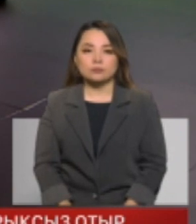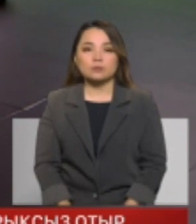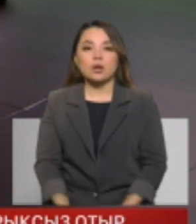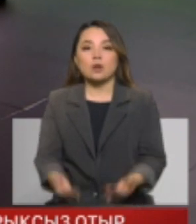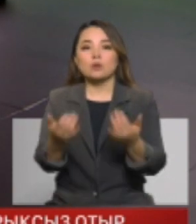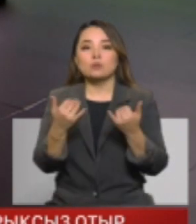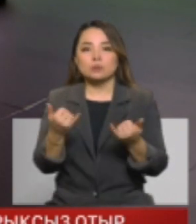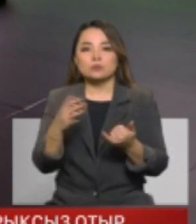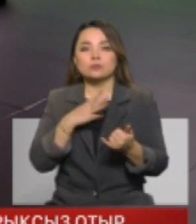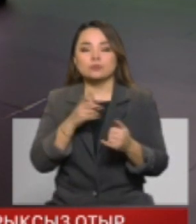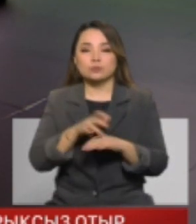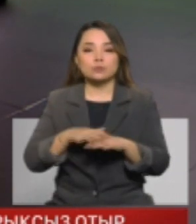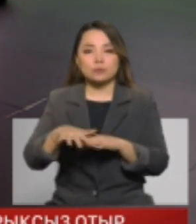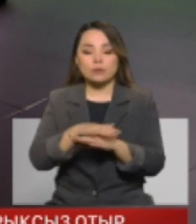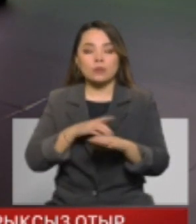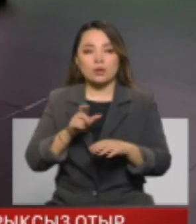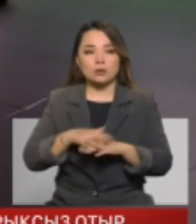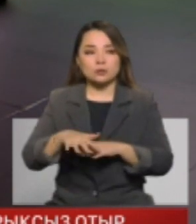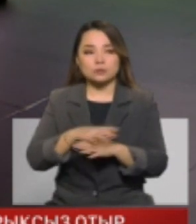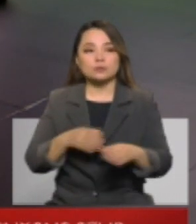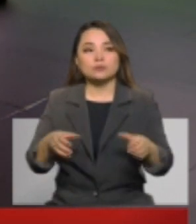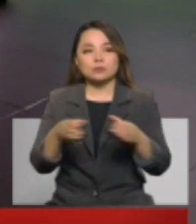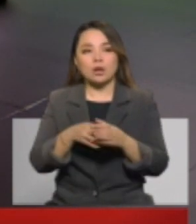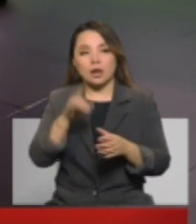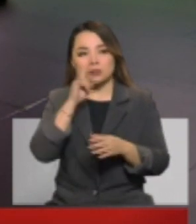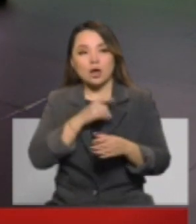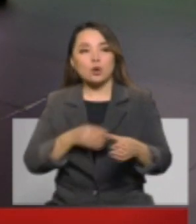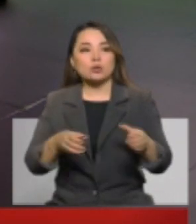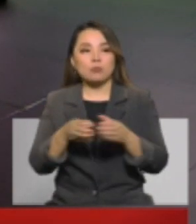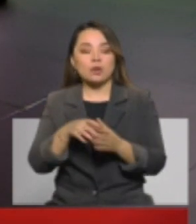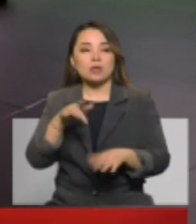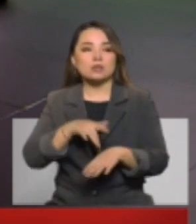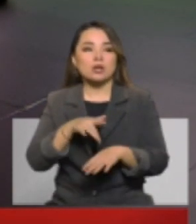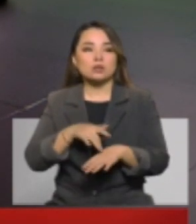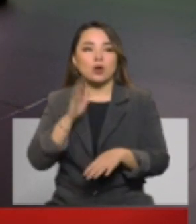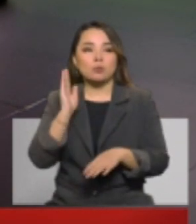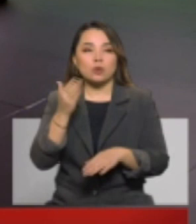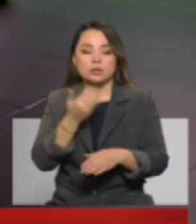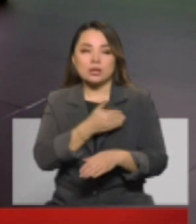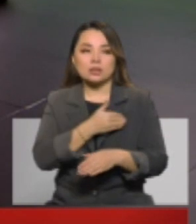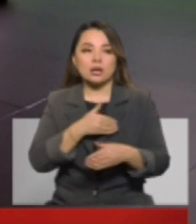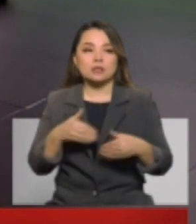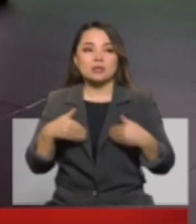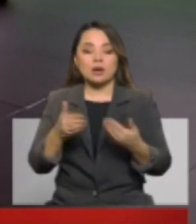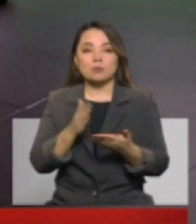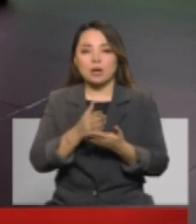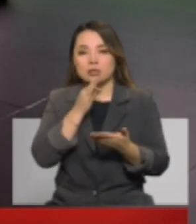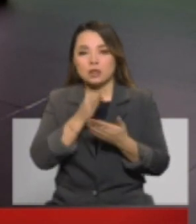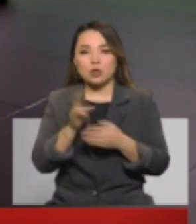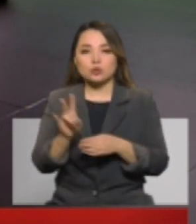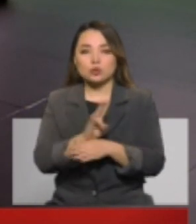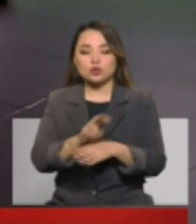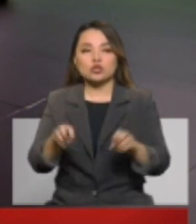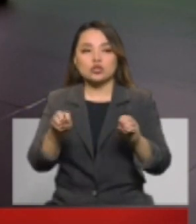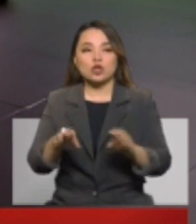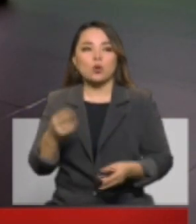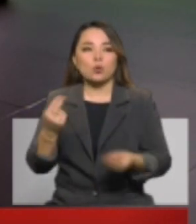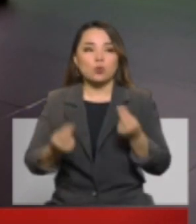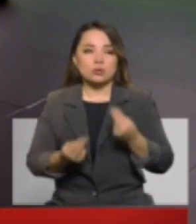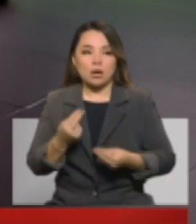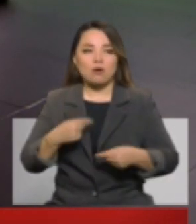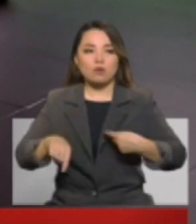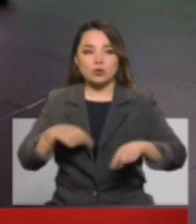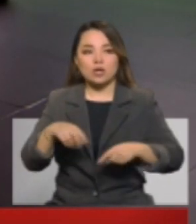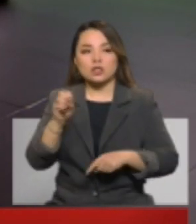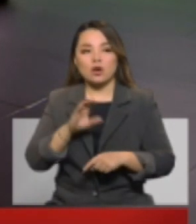Ал бүгін дүйім жұрт ел намысын қорғайтын Қазақстан құрамасына жанкер болып тілеуін тілейді. Себебі түнде шешуші ойын.